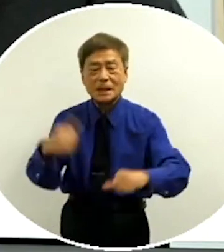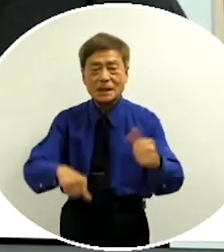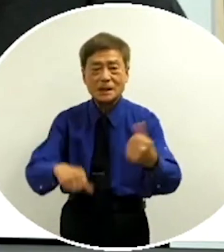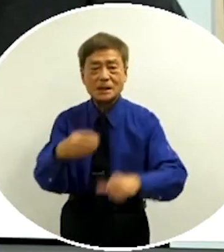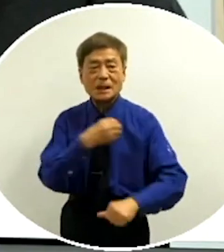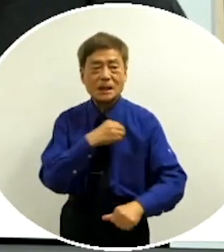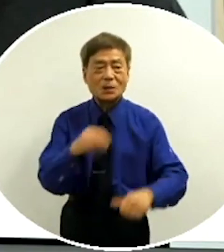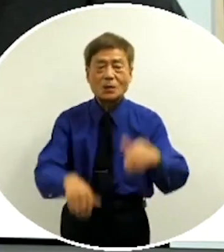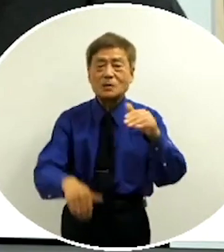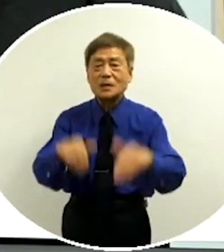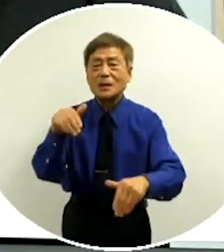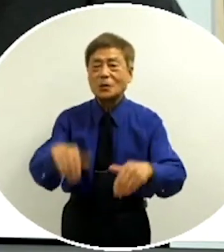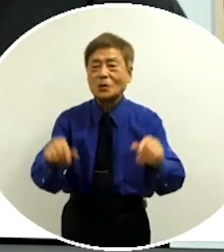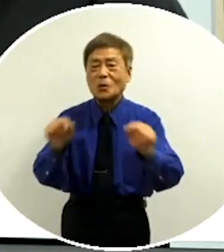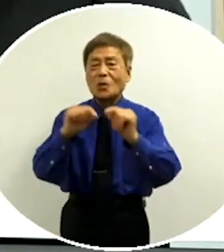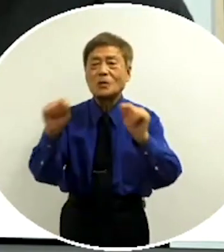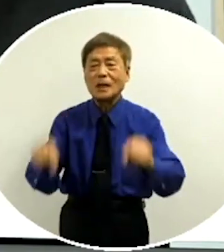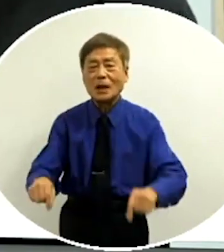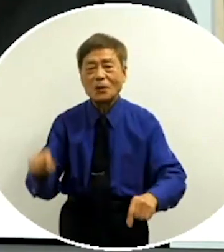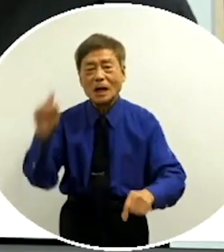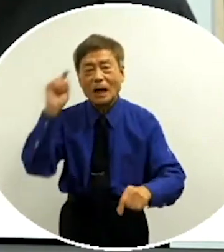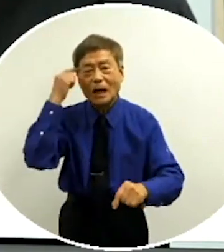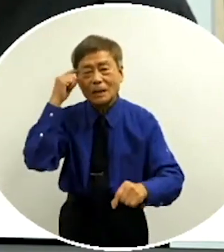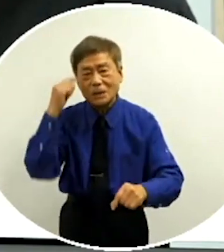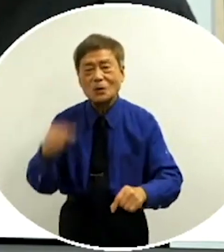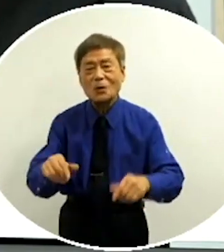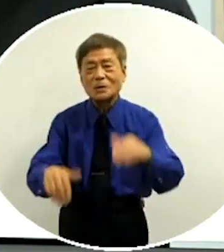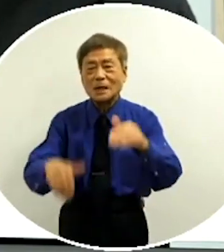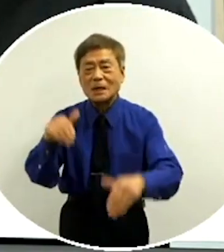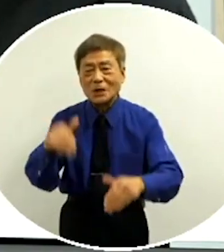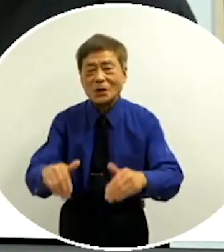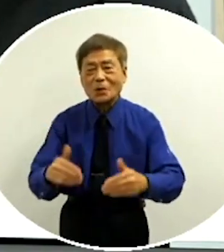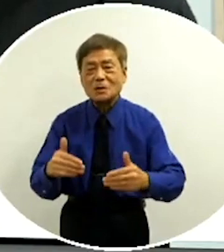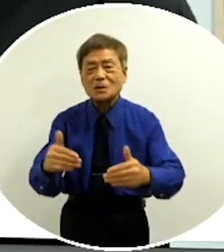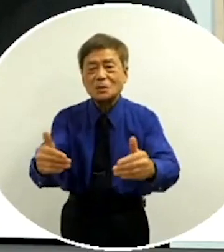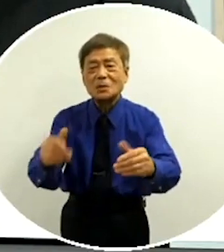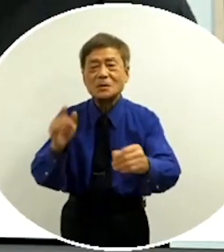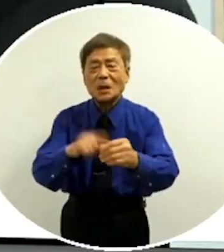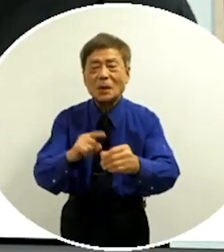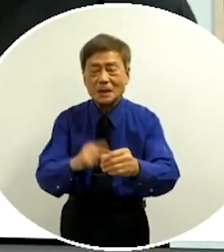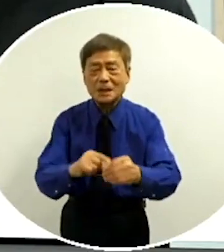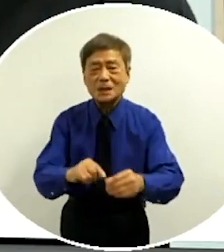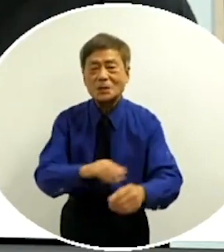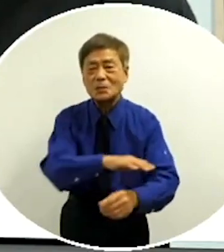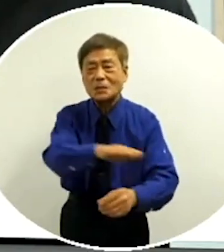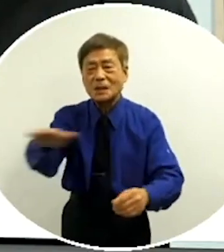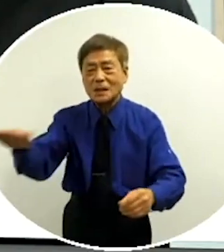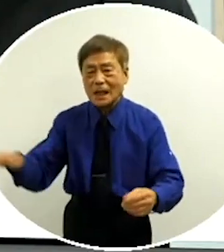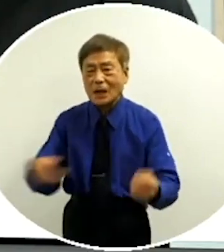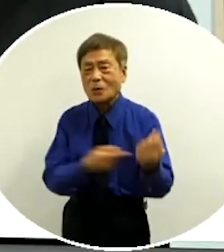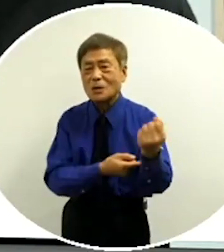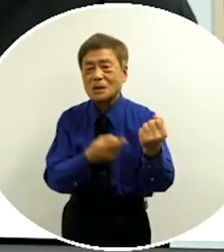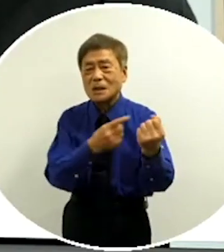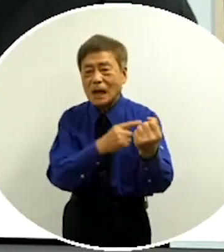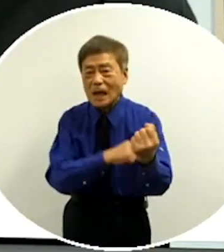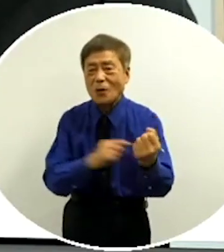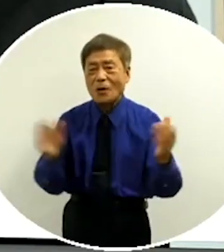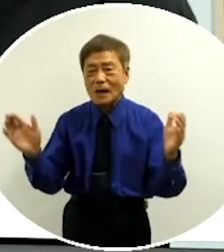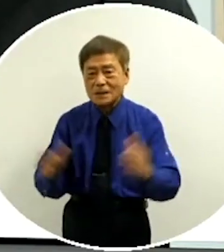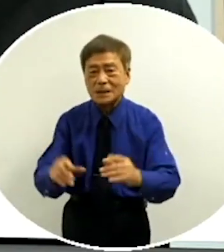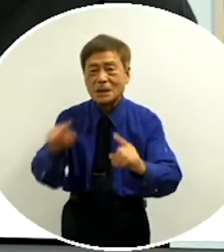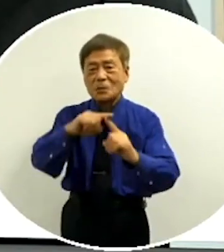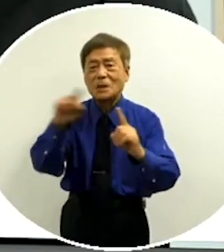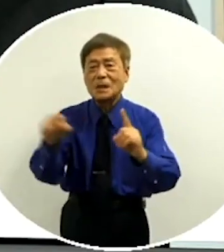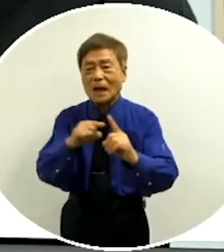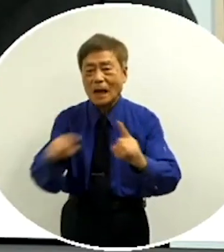組織の脆弱say選挙やっていくうえで本当に足腰を自ら鍛えていかないといけないところもあると